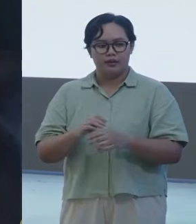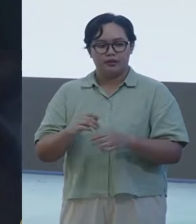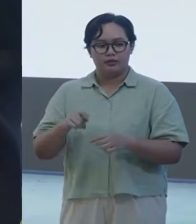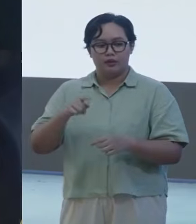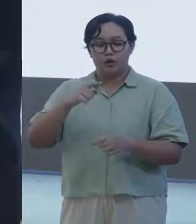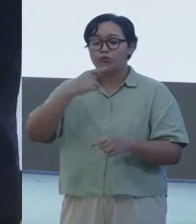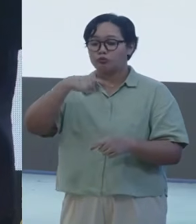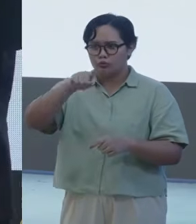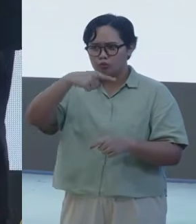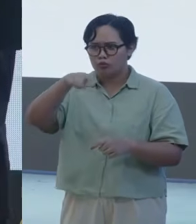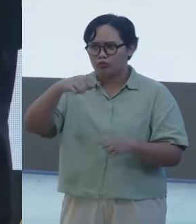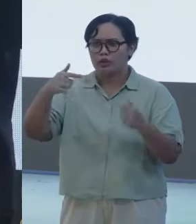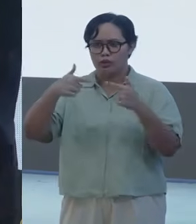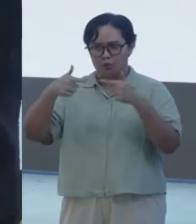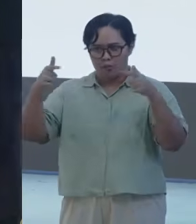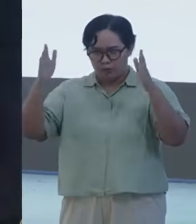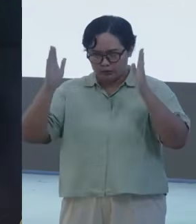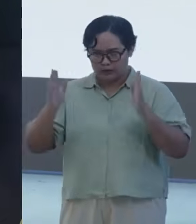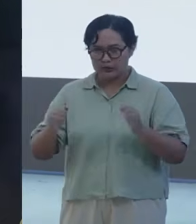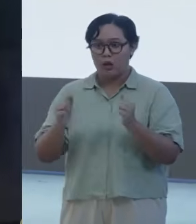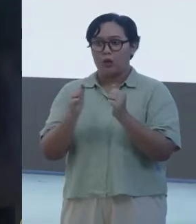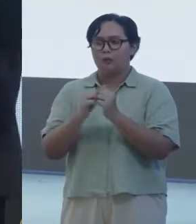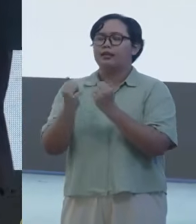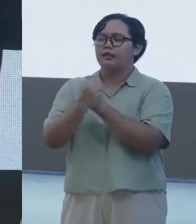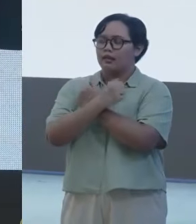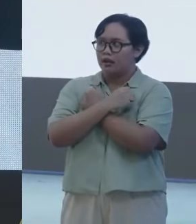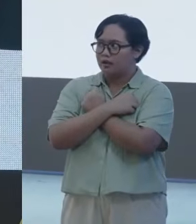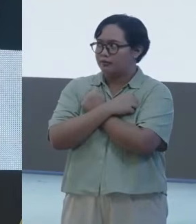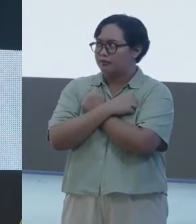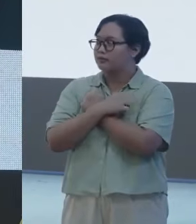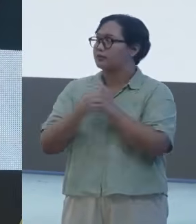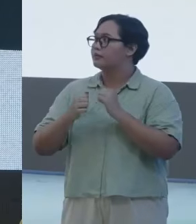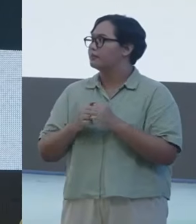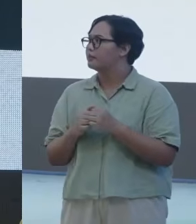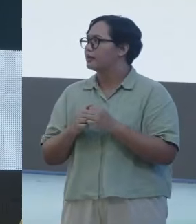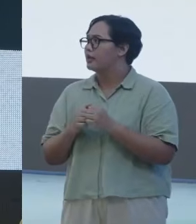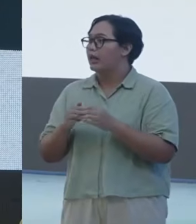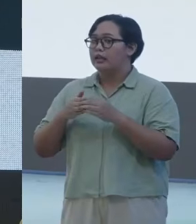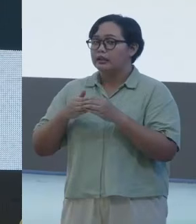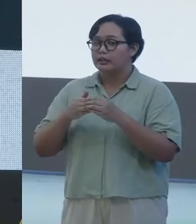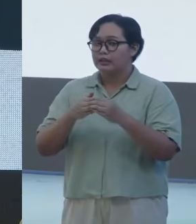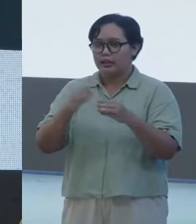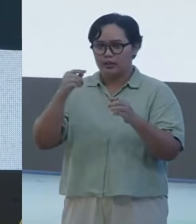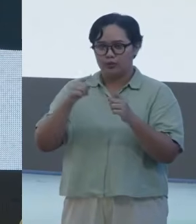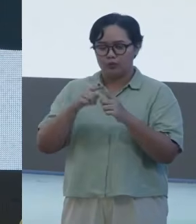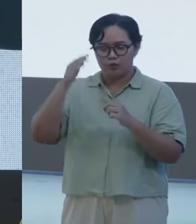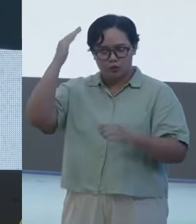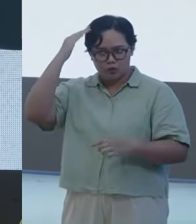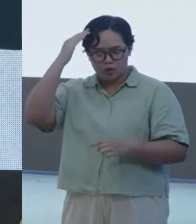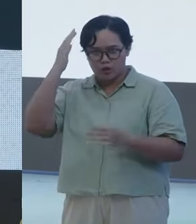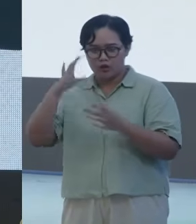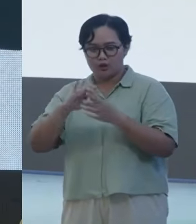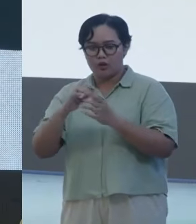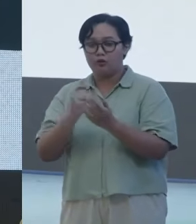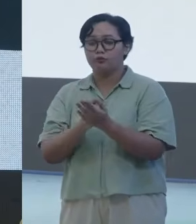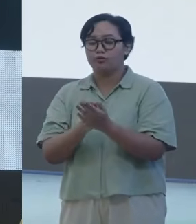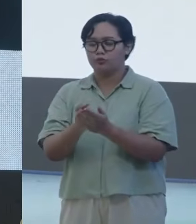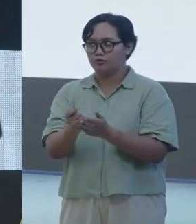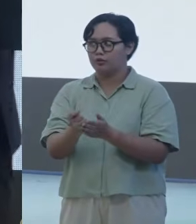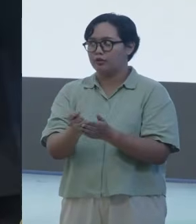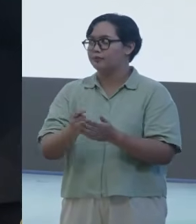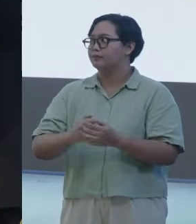may perhaps grant them repentance leading to a knowledge of the truth.